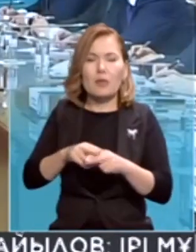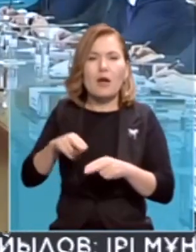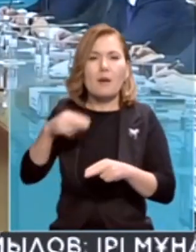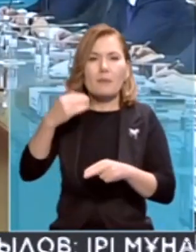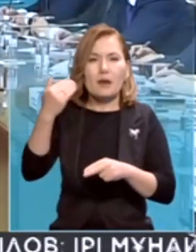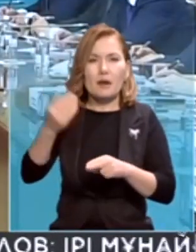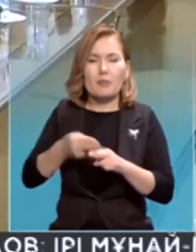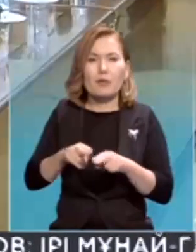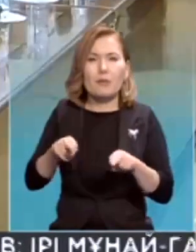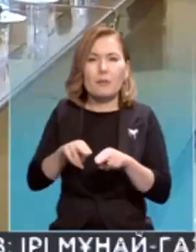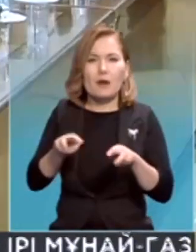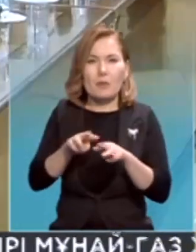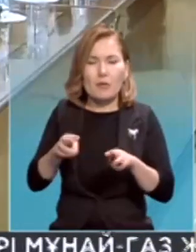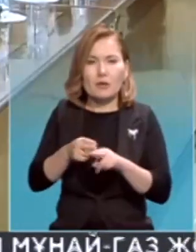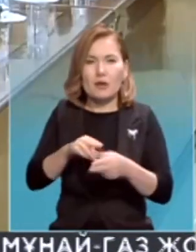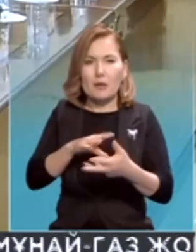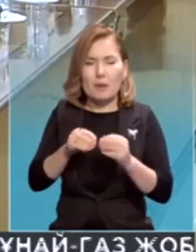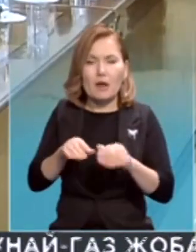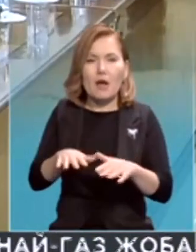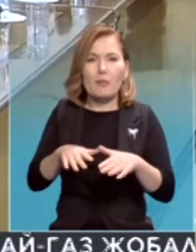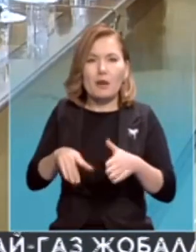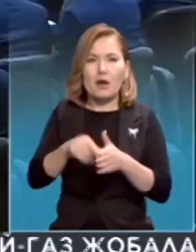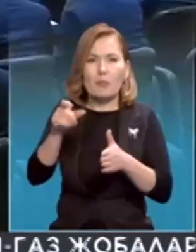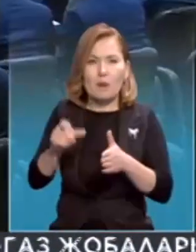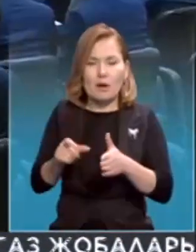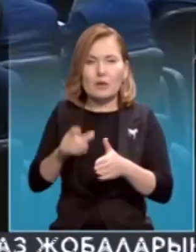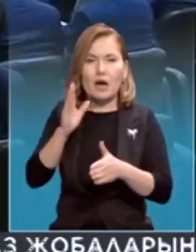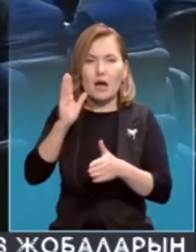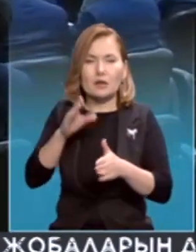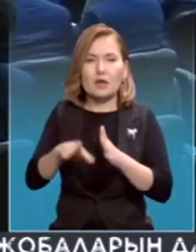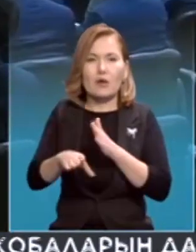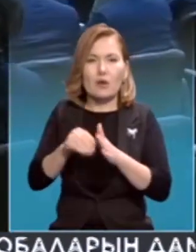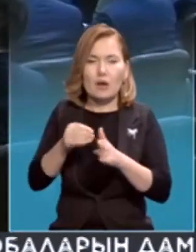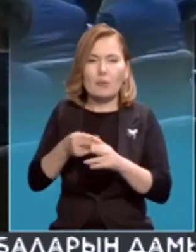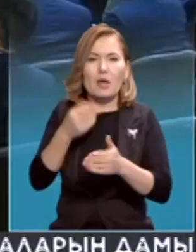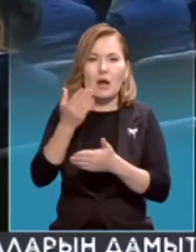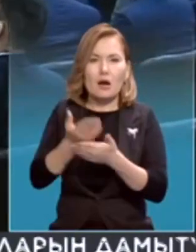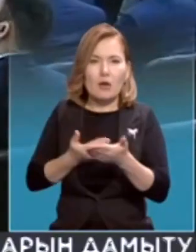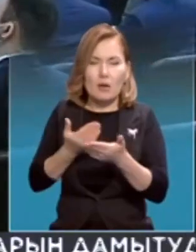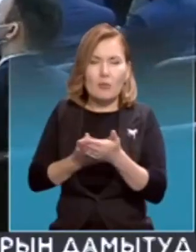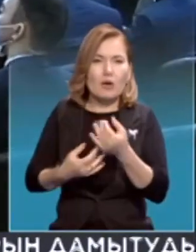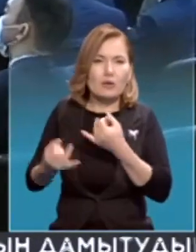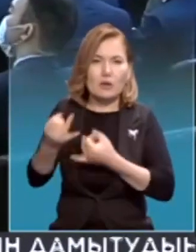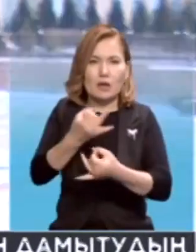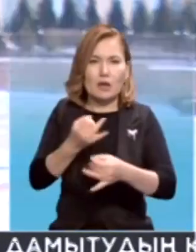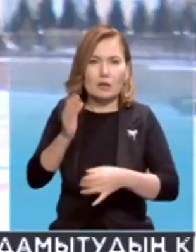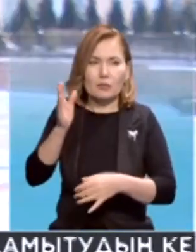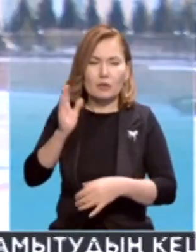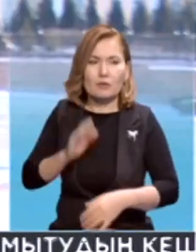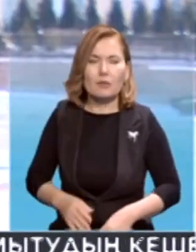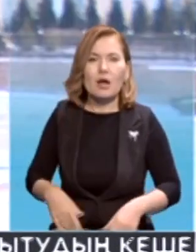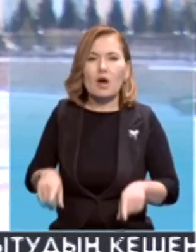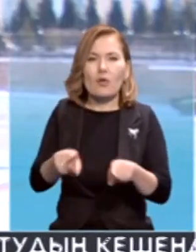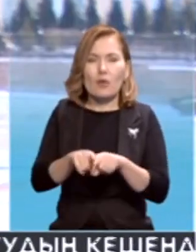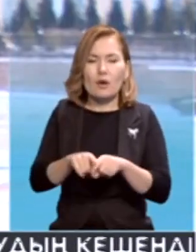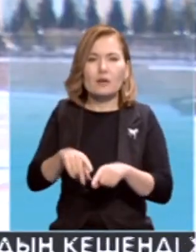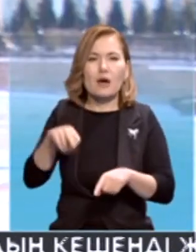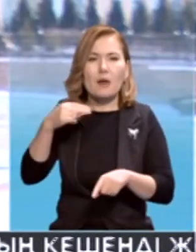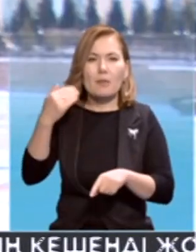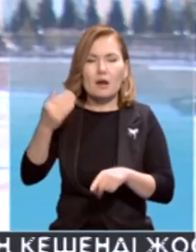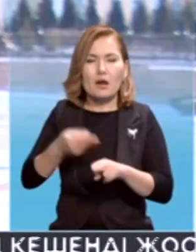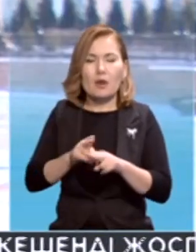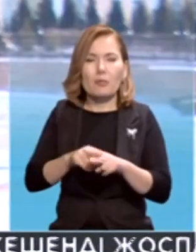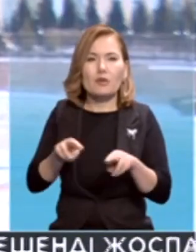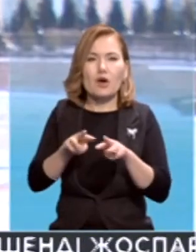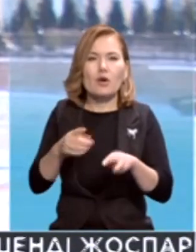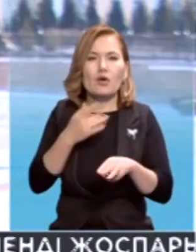басшысының премьер-министрмен және парламент депутаттарымен алда өтетін консультациялар кезінде талқыланбақ. Осылайша президент үкіметті сынға